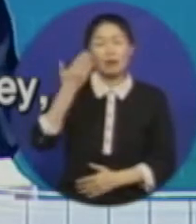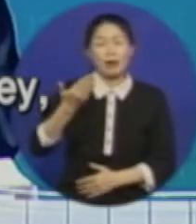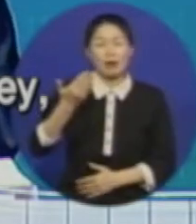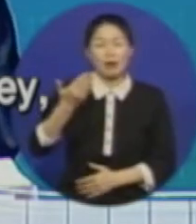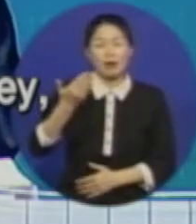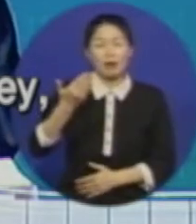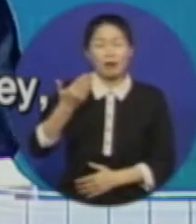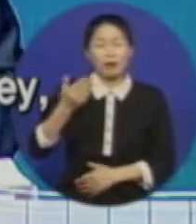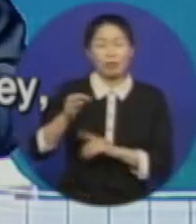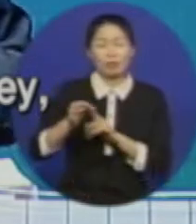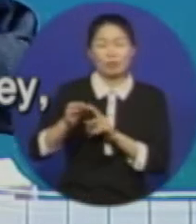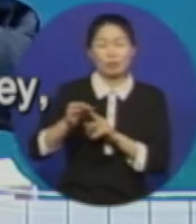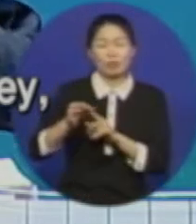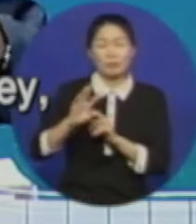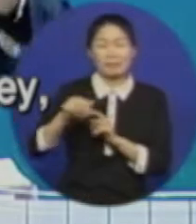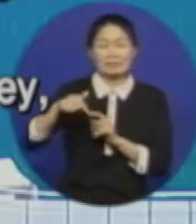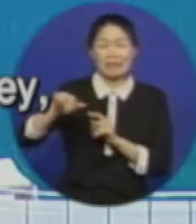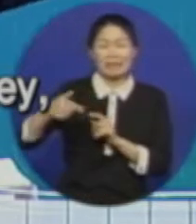그래서